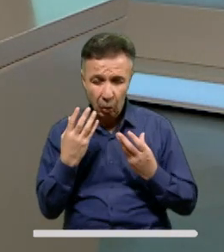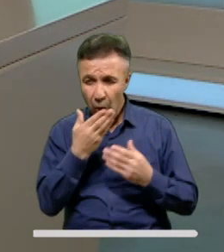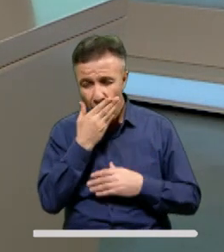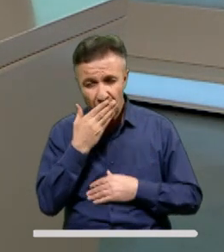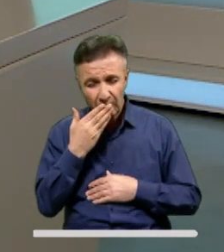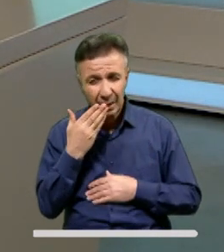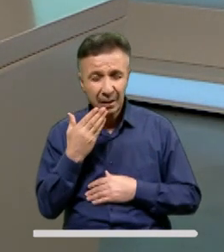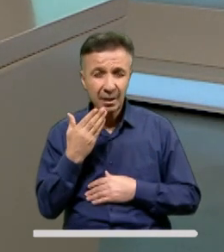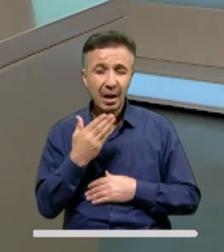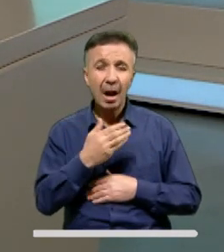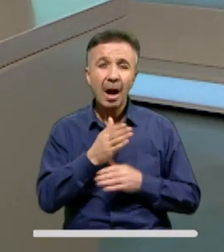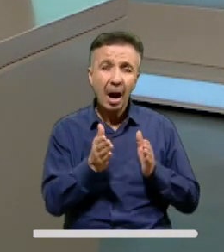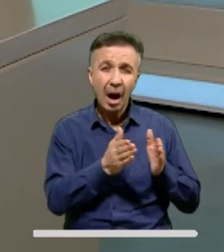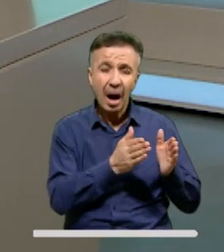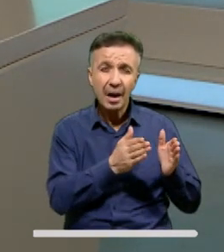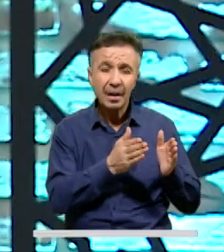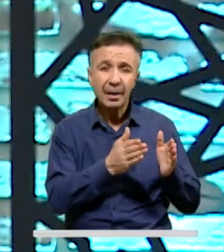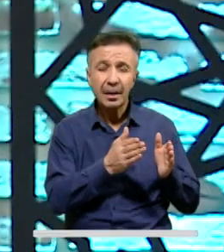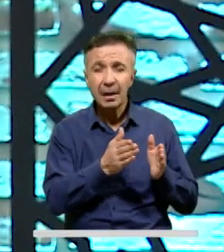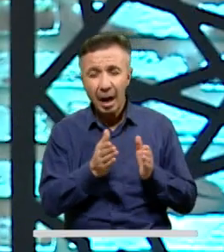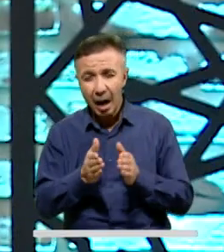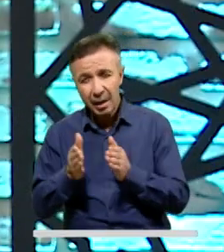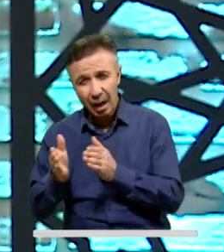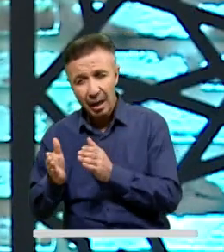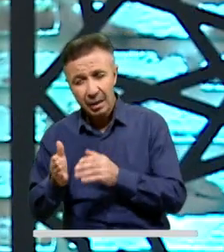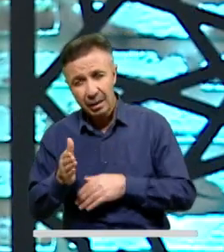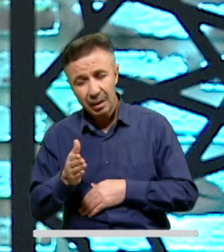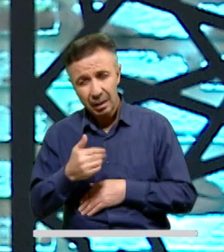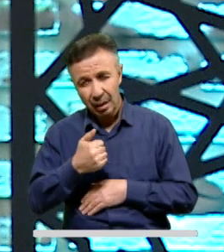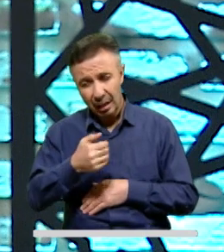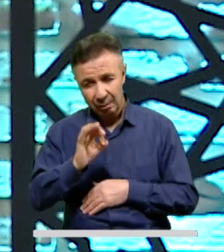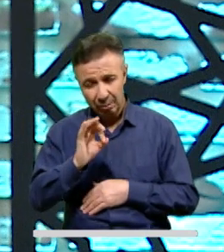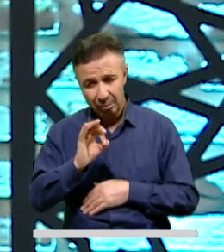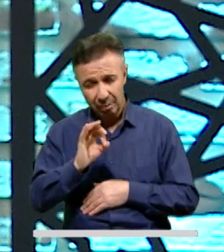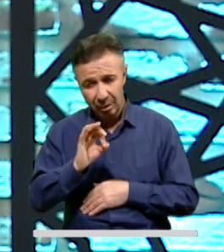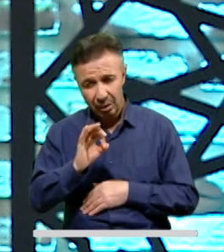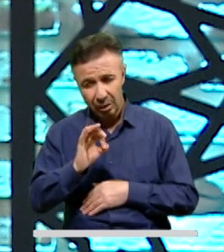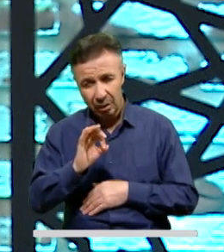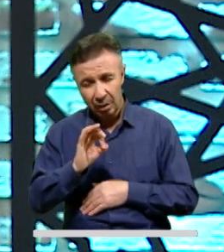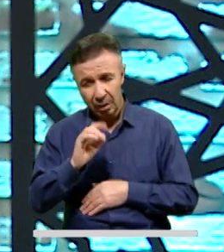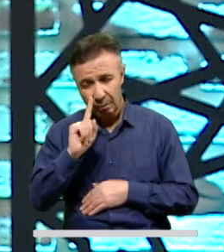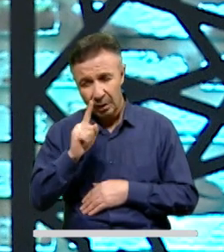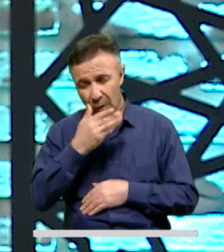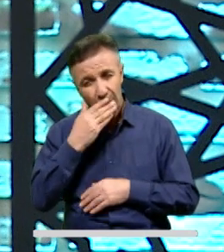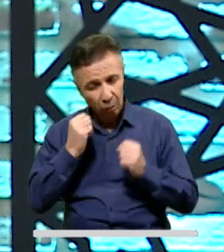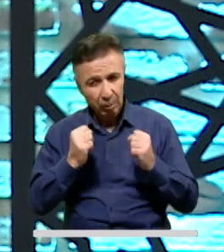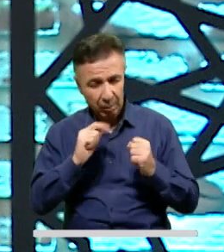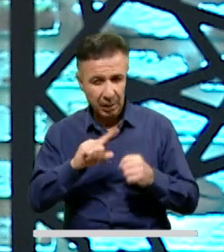ayrı ayrı 61 gün tutmak lazım. Soralım Bedriye Hanım bakalım ne diyecek hocam. Ben çocuklarımın